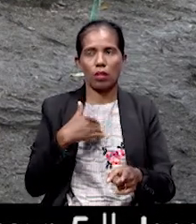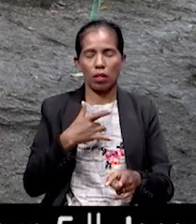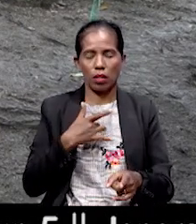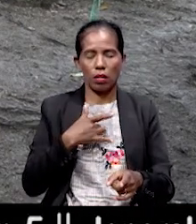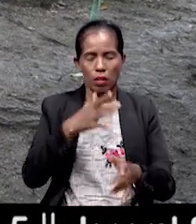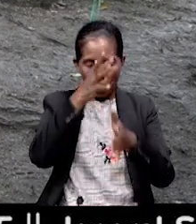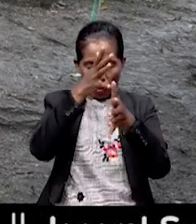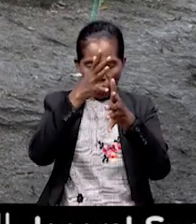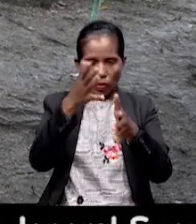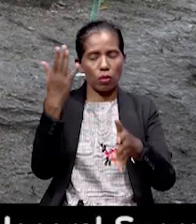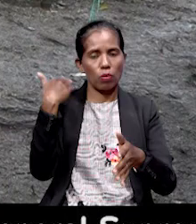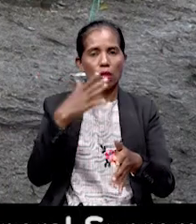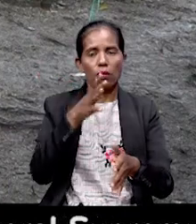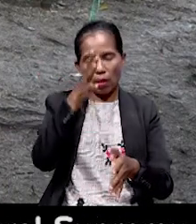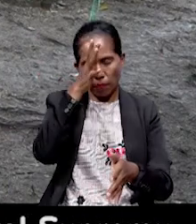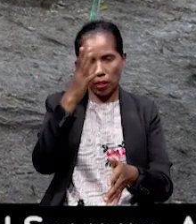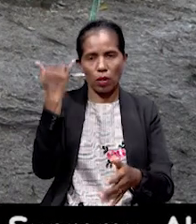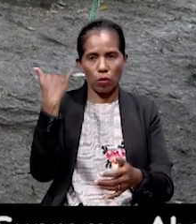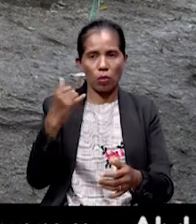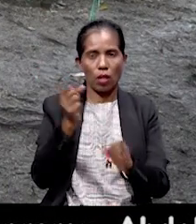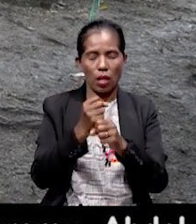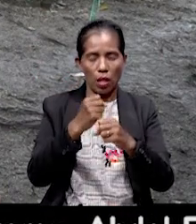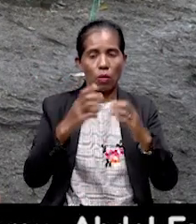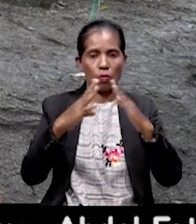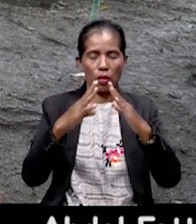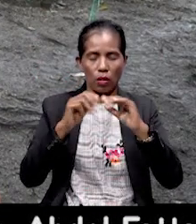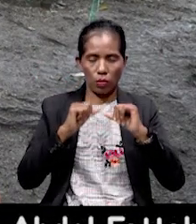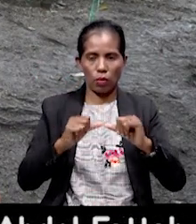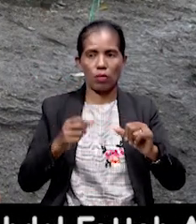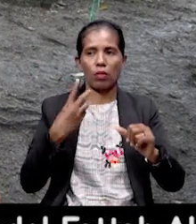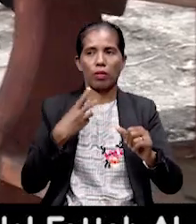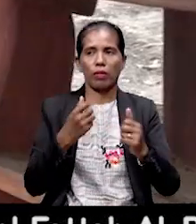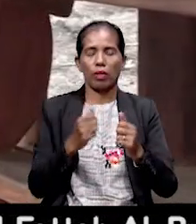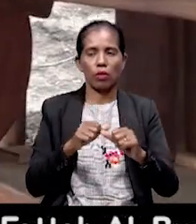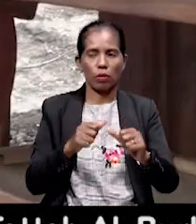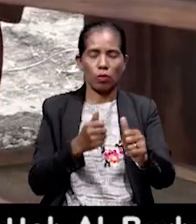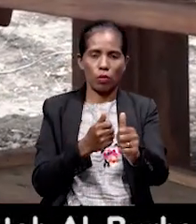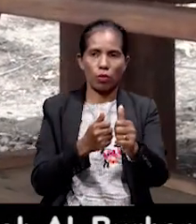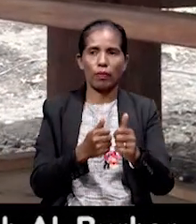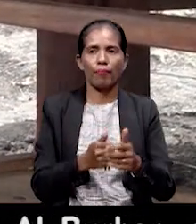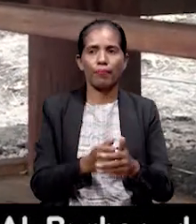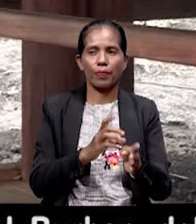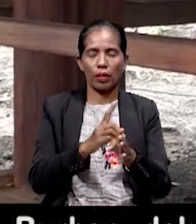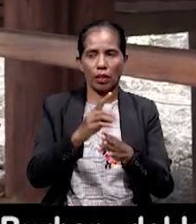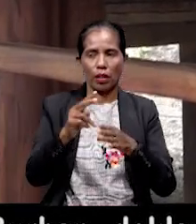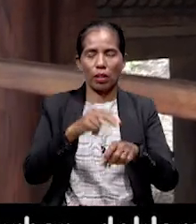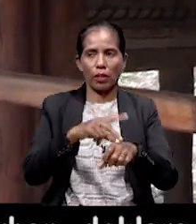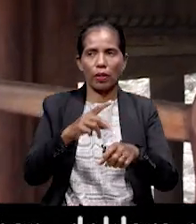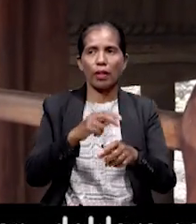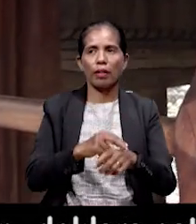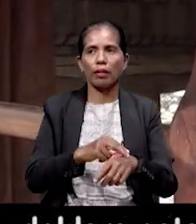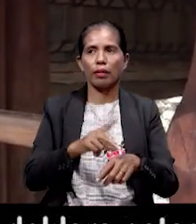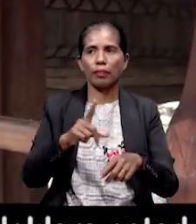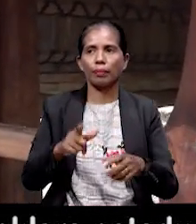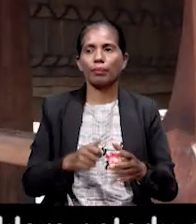sira wa aune aman sira nebe rahela ene ami kontinu na fatin halotir buat nebe ulu. Diretor Direção Nasional Biblioteca